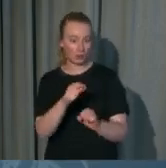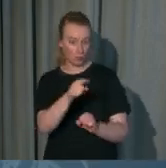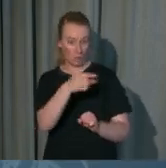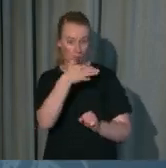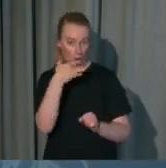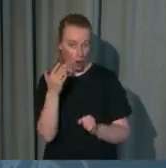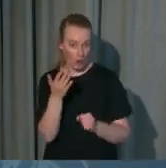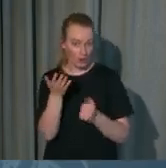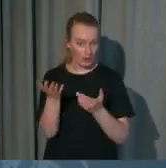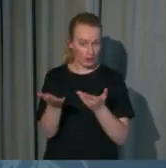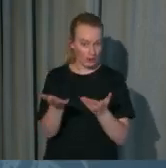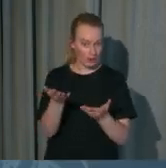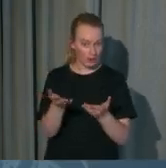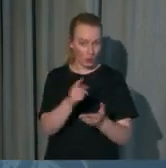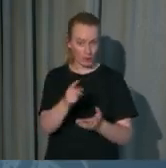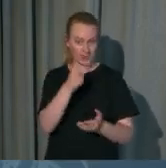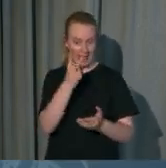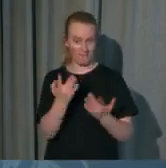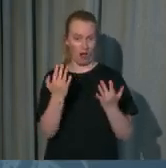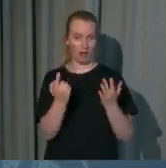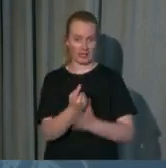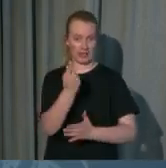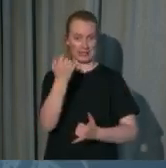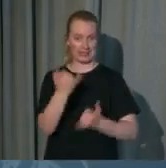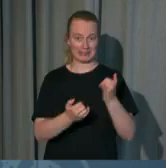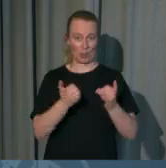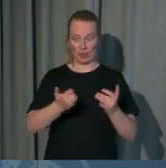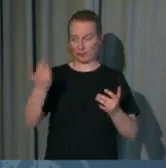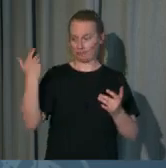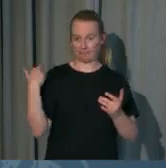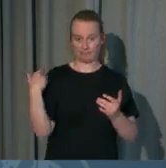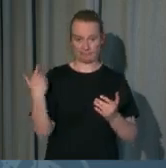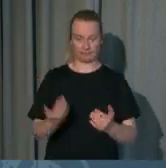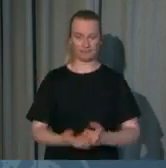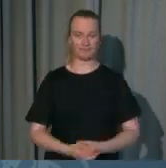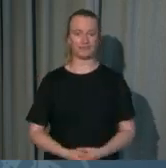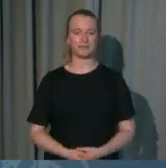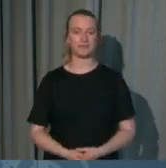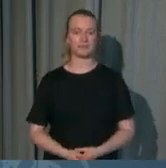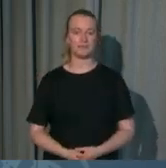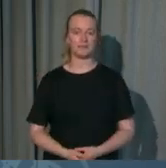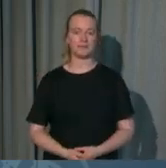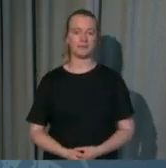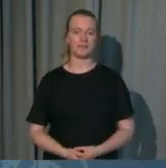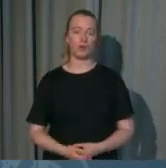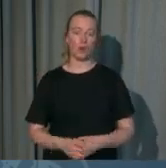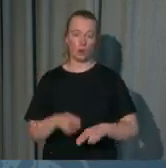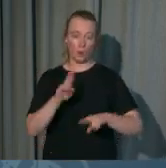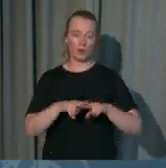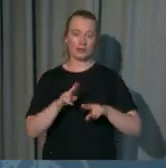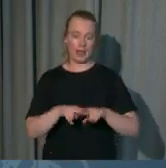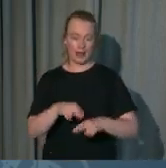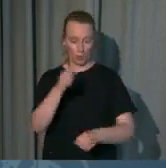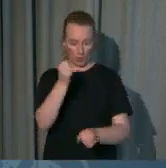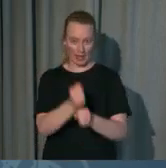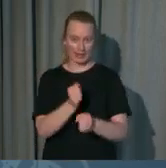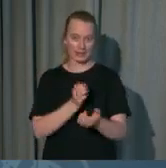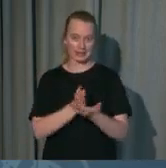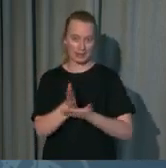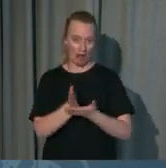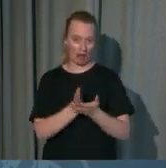det utifra det som har skjedd de siste årene? Ja, det for tidlig å kommentere den konkrete